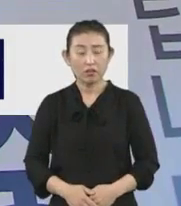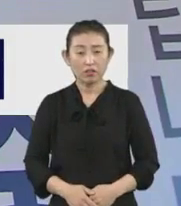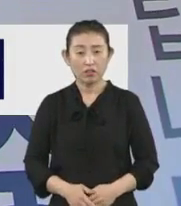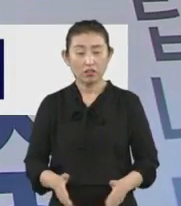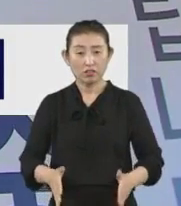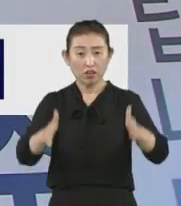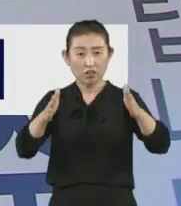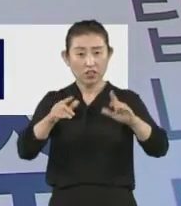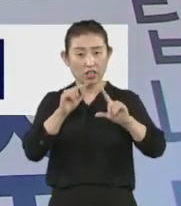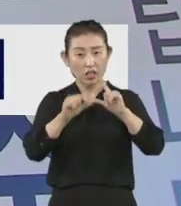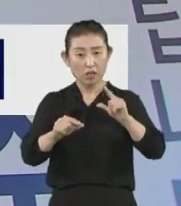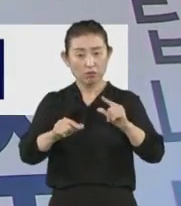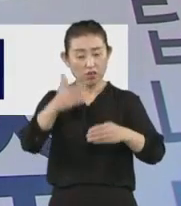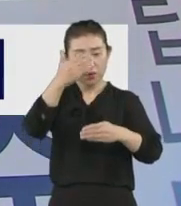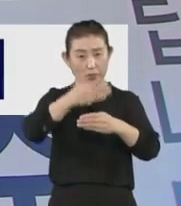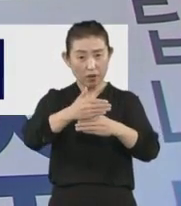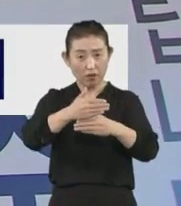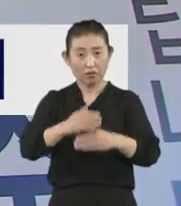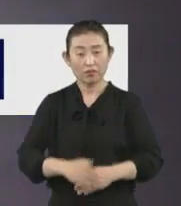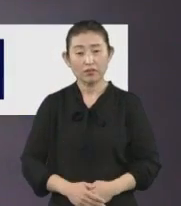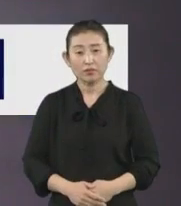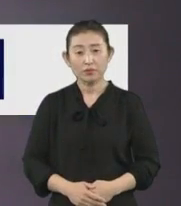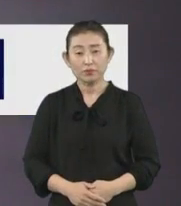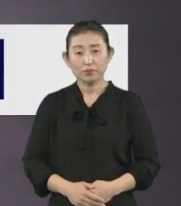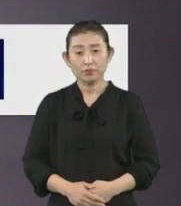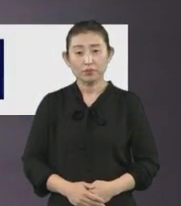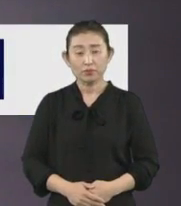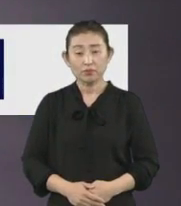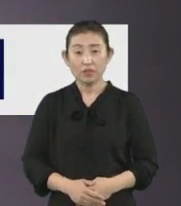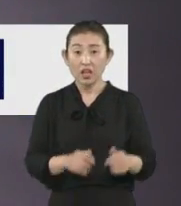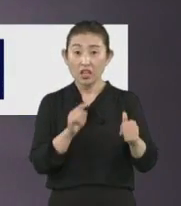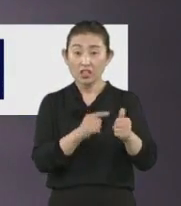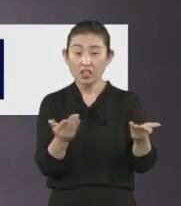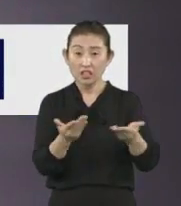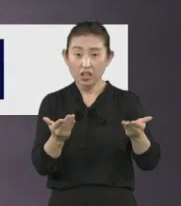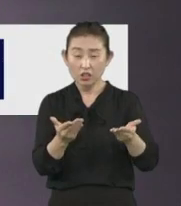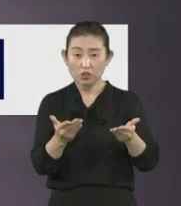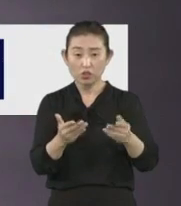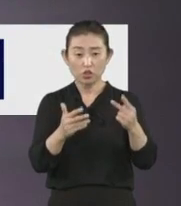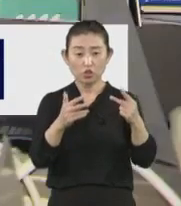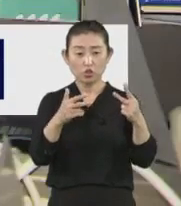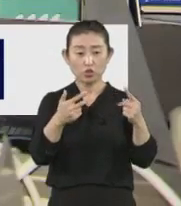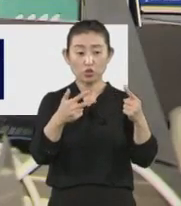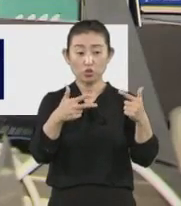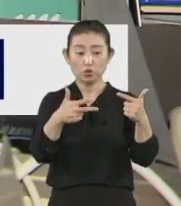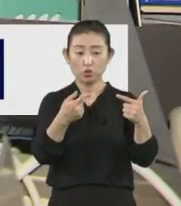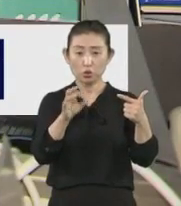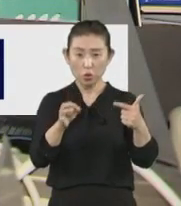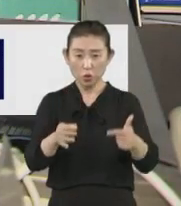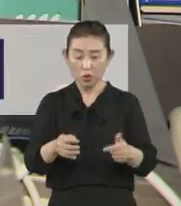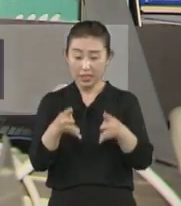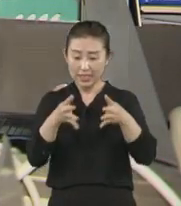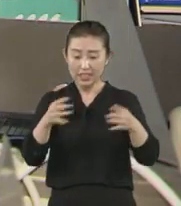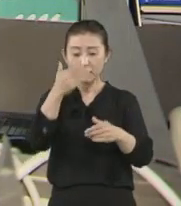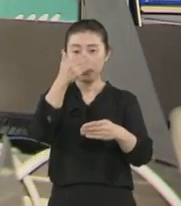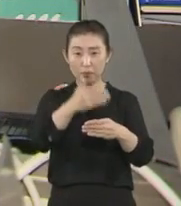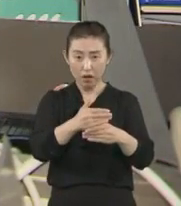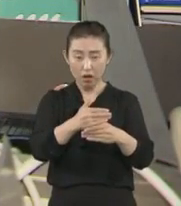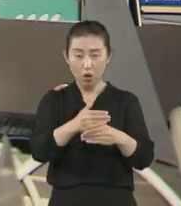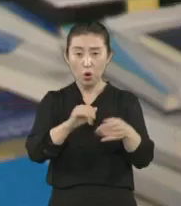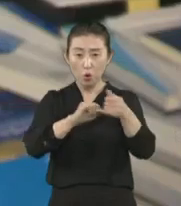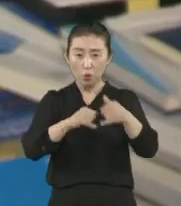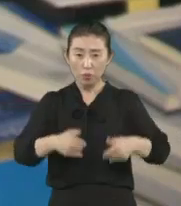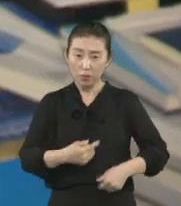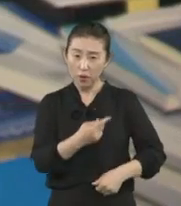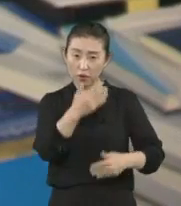청사 건물 일부가 폐쇄됐습니다. 방역당국은 A씨가 근무하던 6동 4층을 폐쇄하고 필수 인원을 제외한